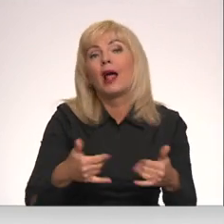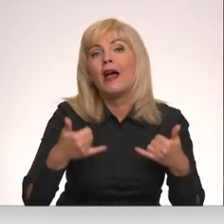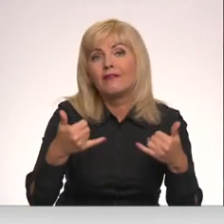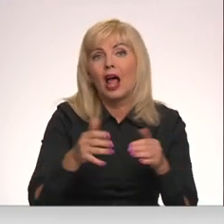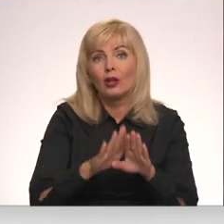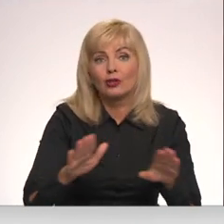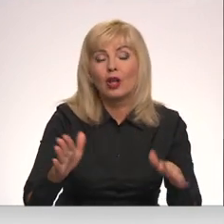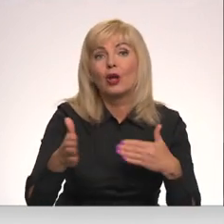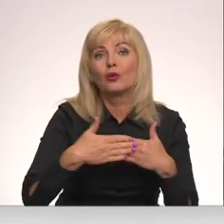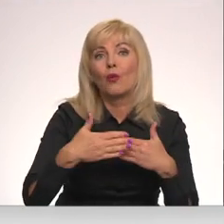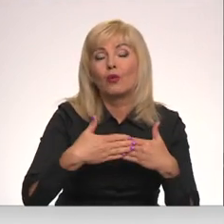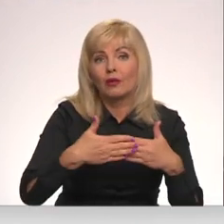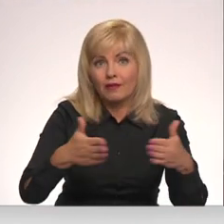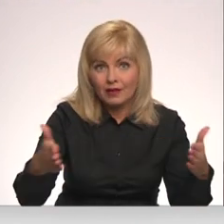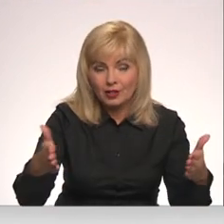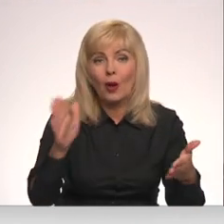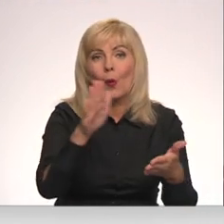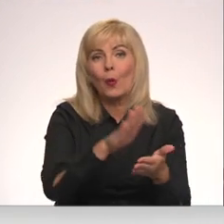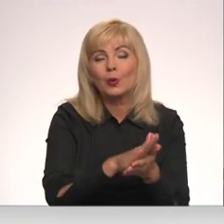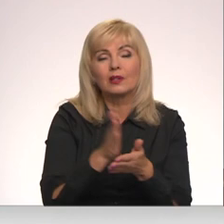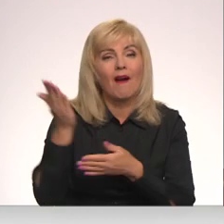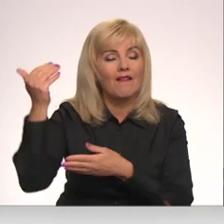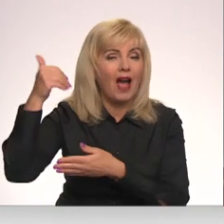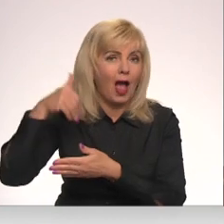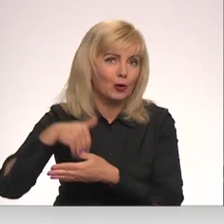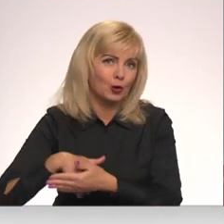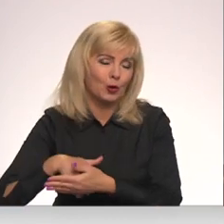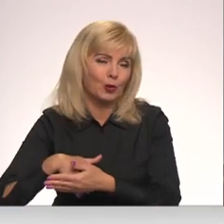izstāde Durvis uz vēsturi. Sandra Leitāne, Andris Pāns, Vidzemes televīzija.